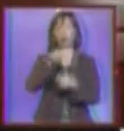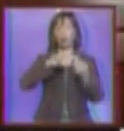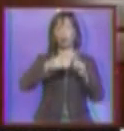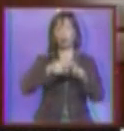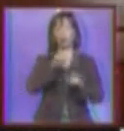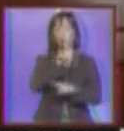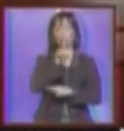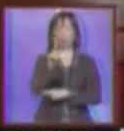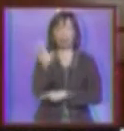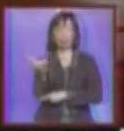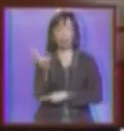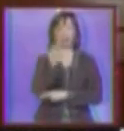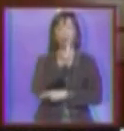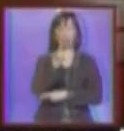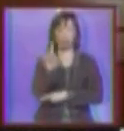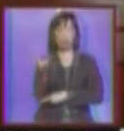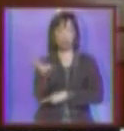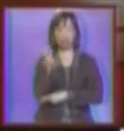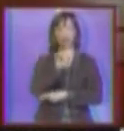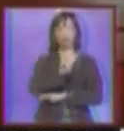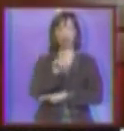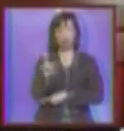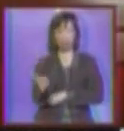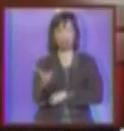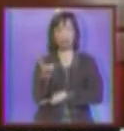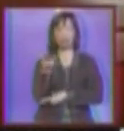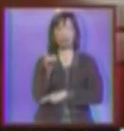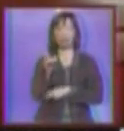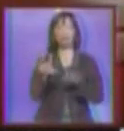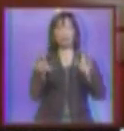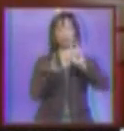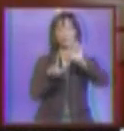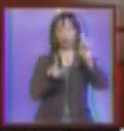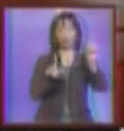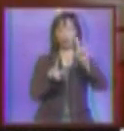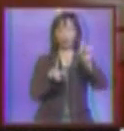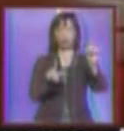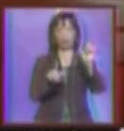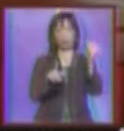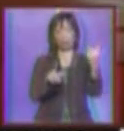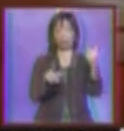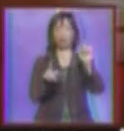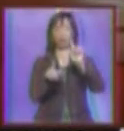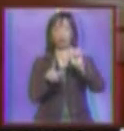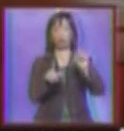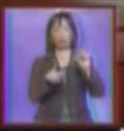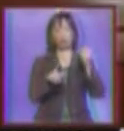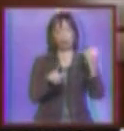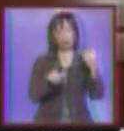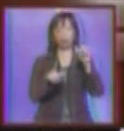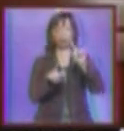117-111, 117-111, 118-110, 116-112 at